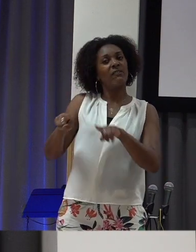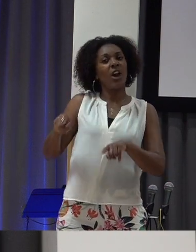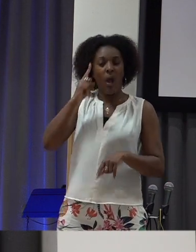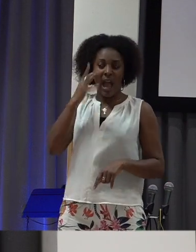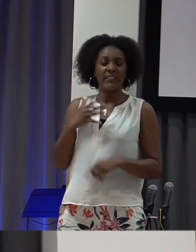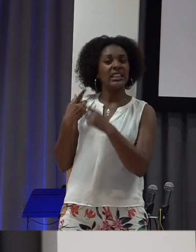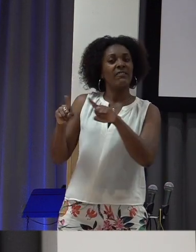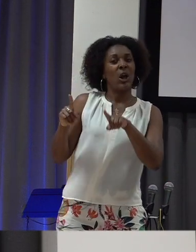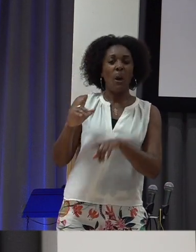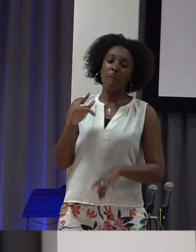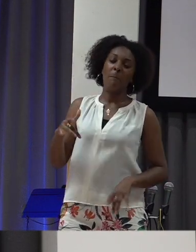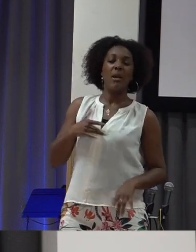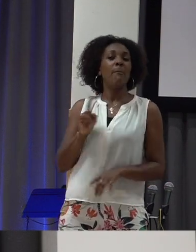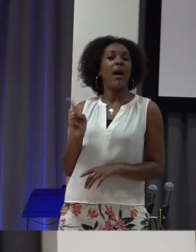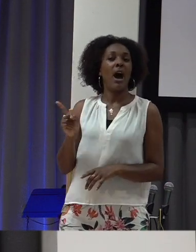conduite des autres, d'autrui.